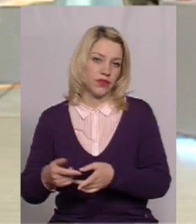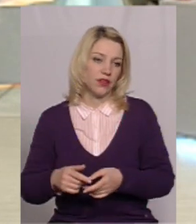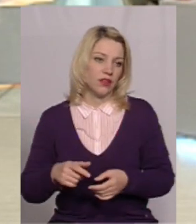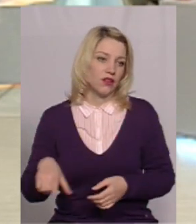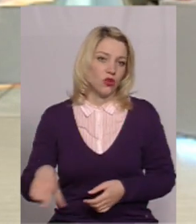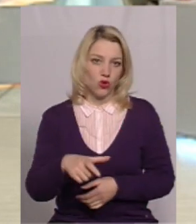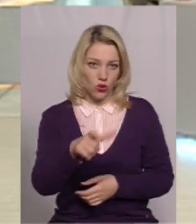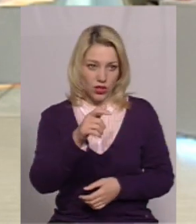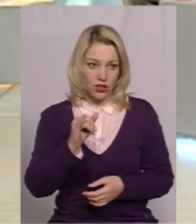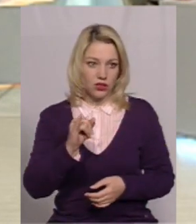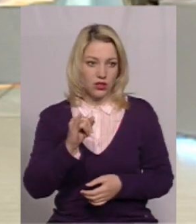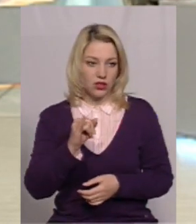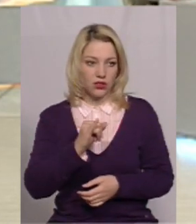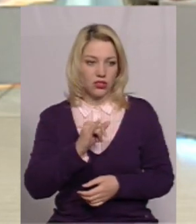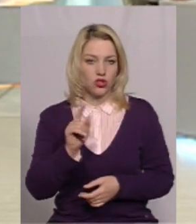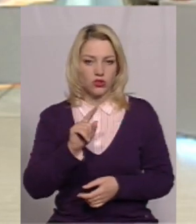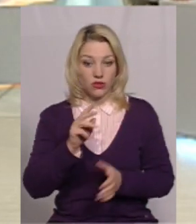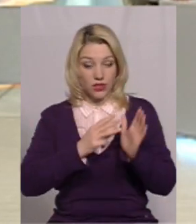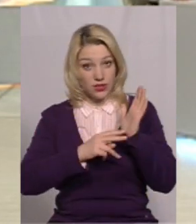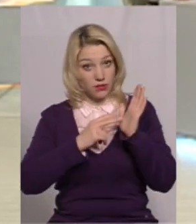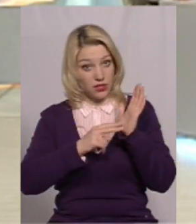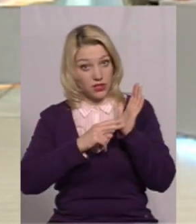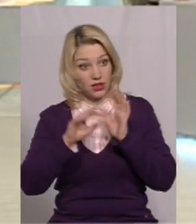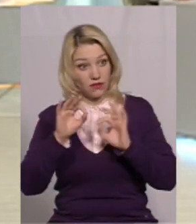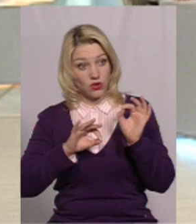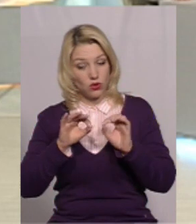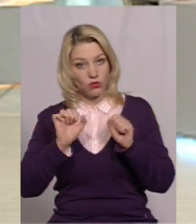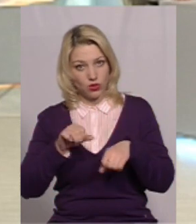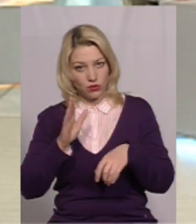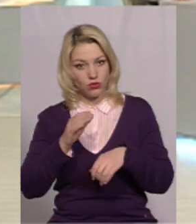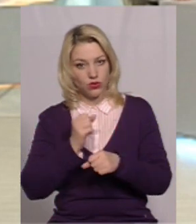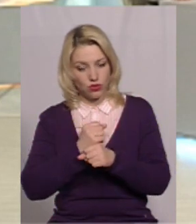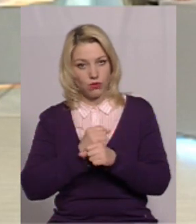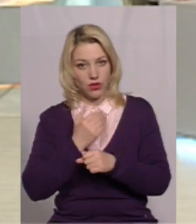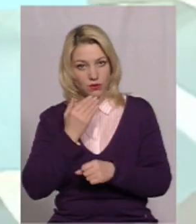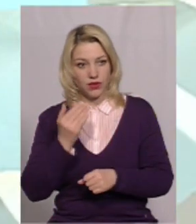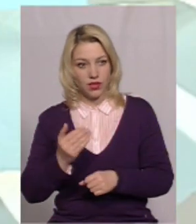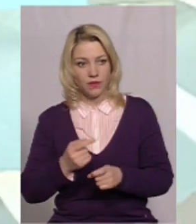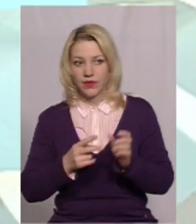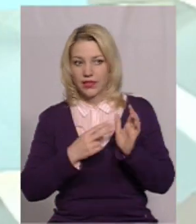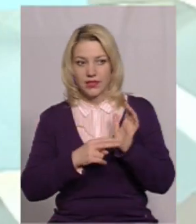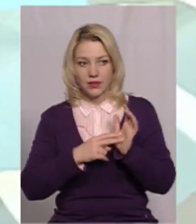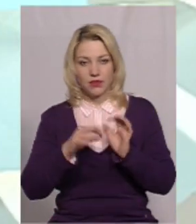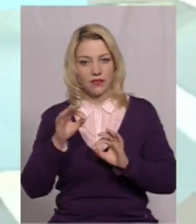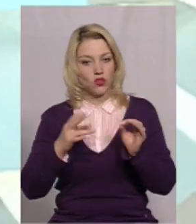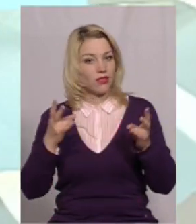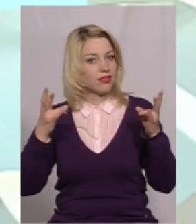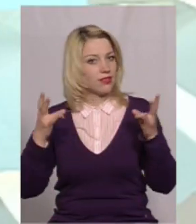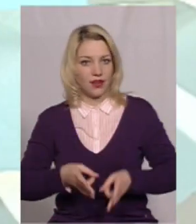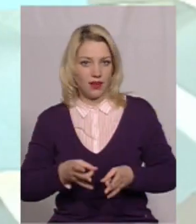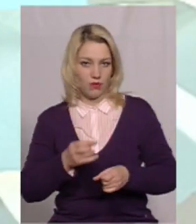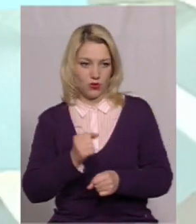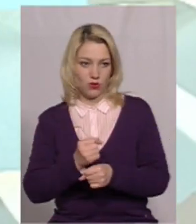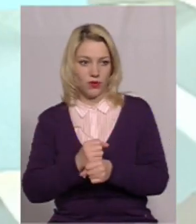70% можна буде зробити, так? Ну, 70% треба зробити,